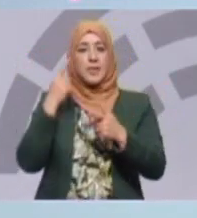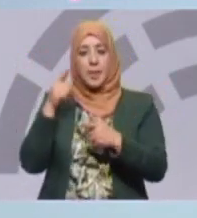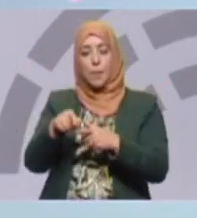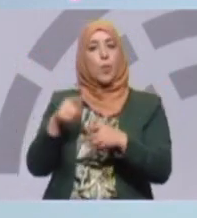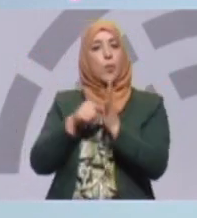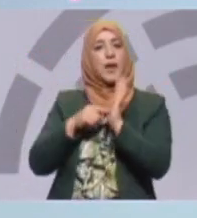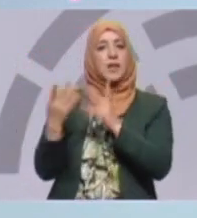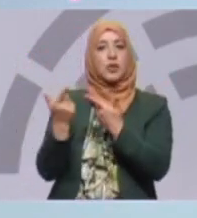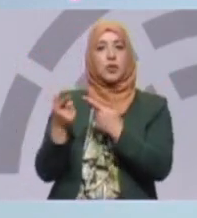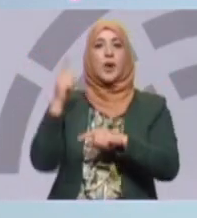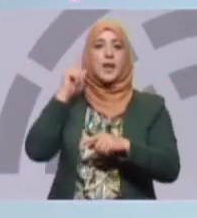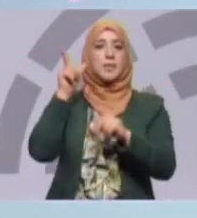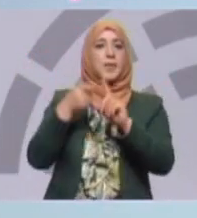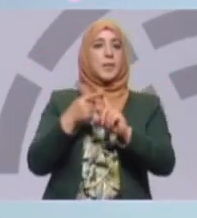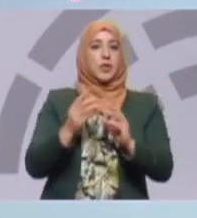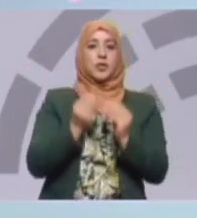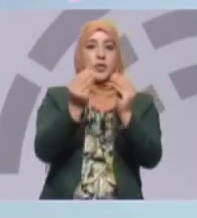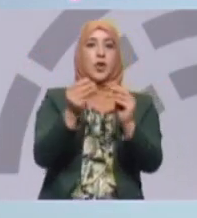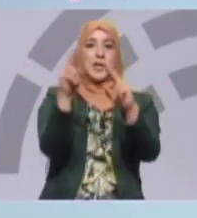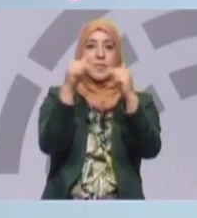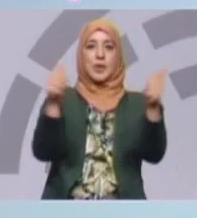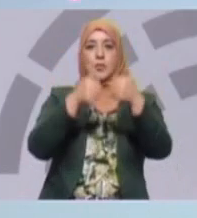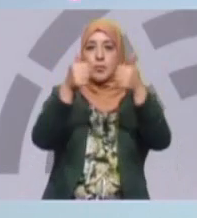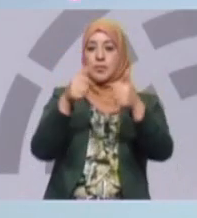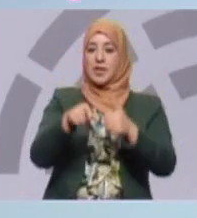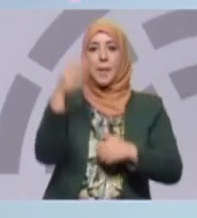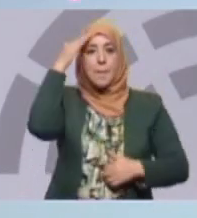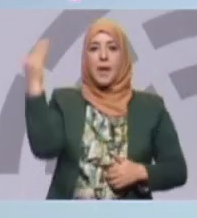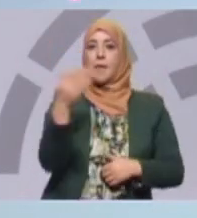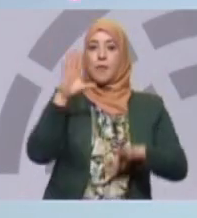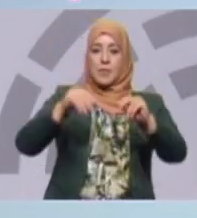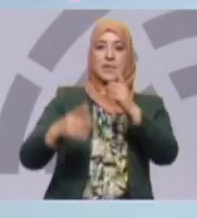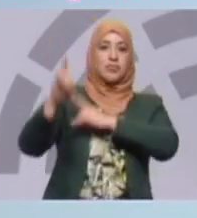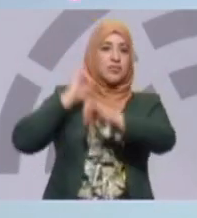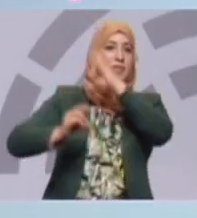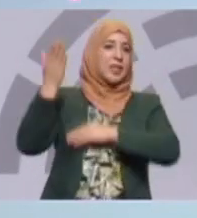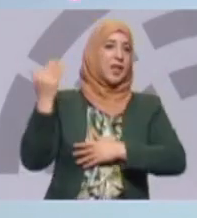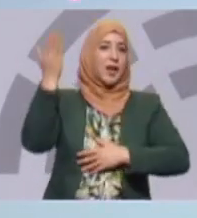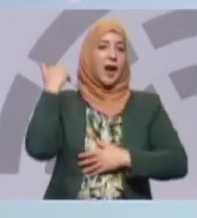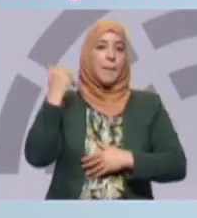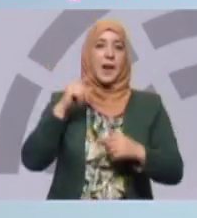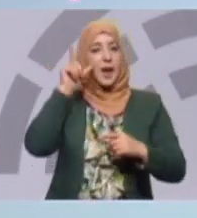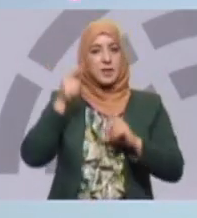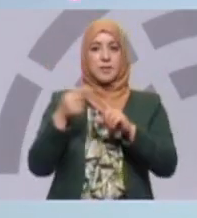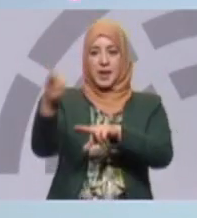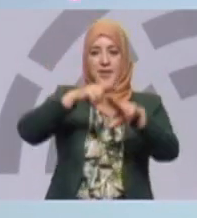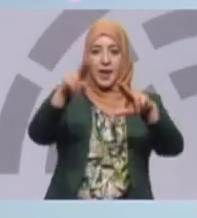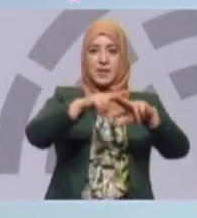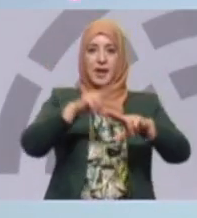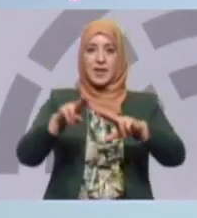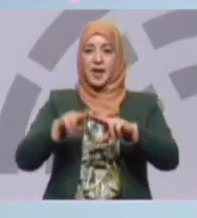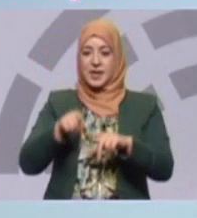تفعيل واعطاء القيمه التي تستحقها رابع اقدم كنيسه في العالم المنظمه من قبل اليونسكو ضمن التراث